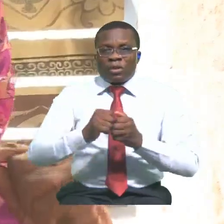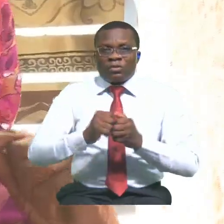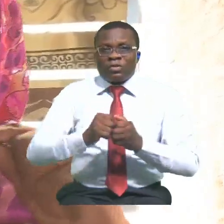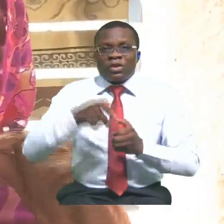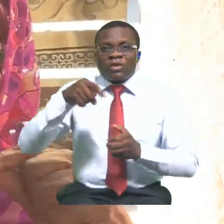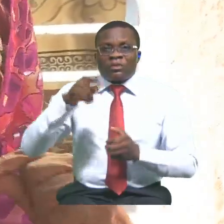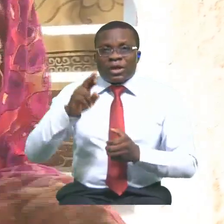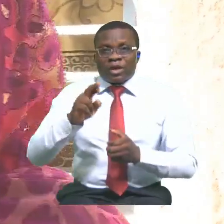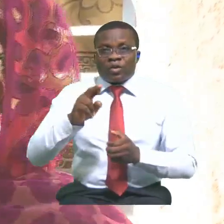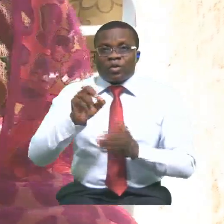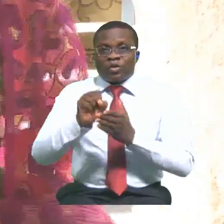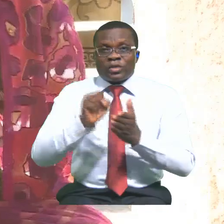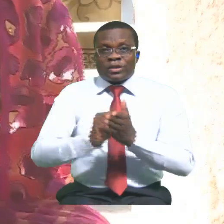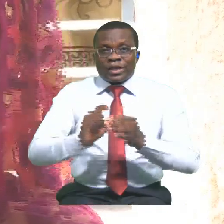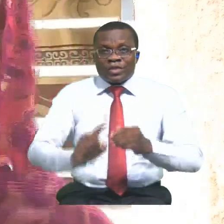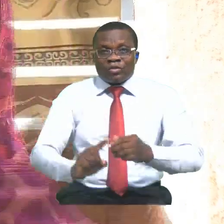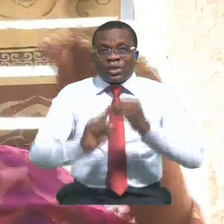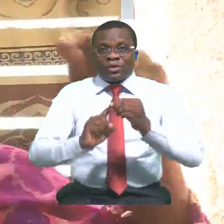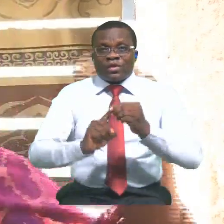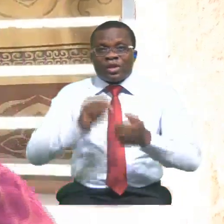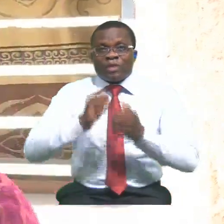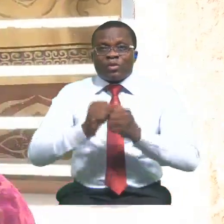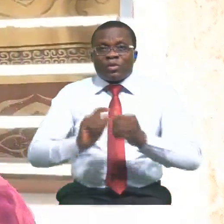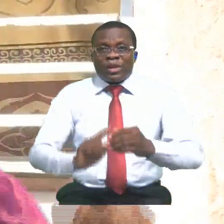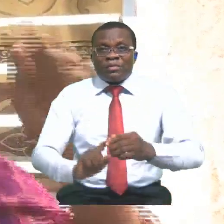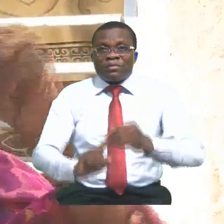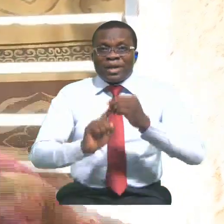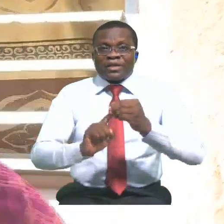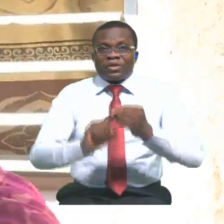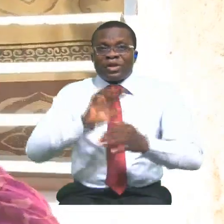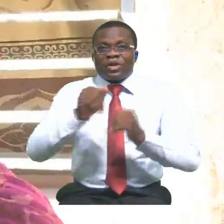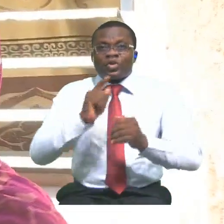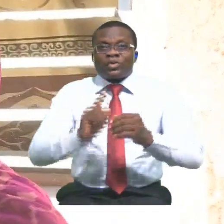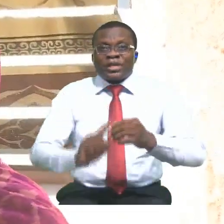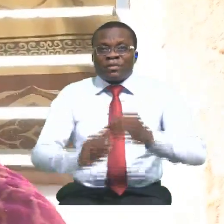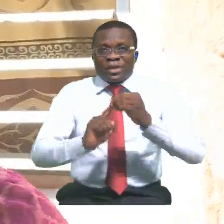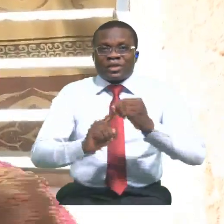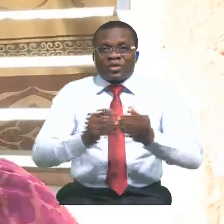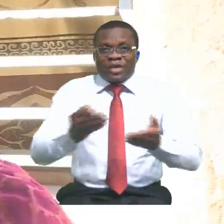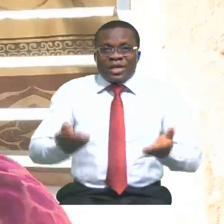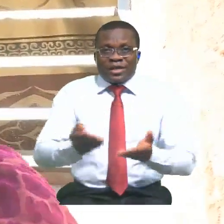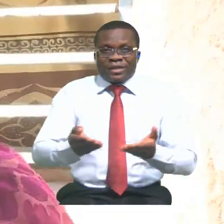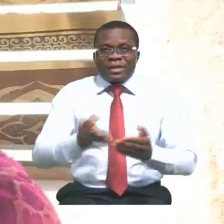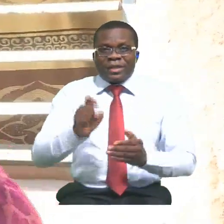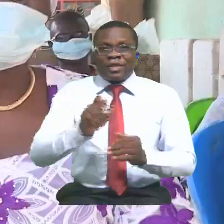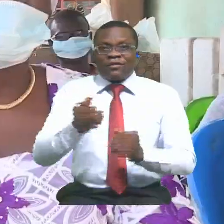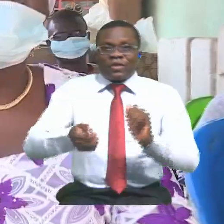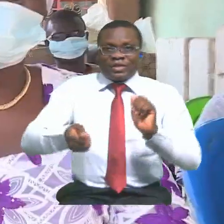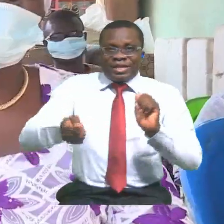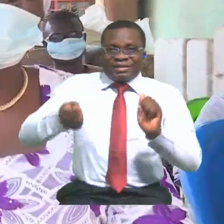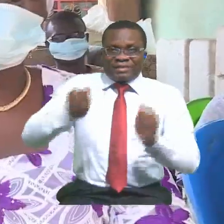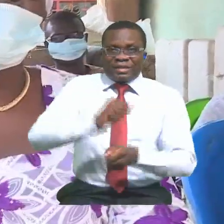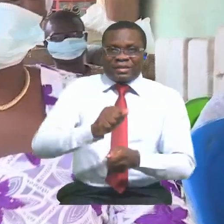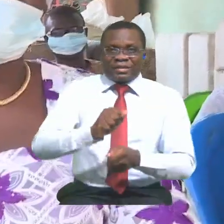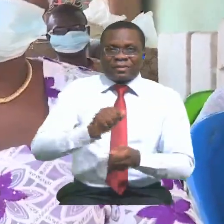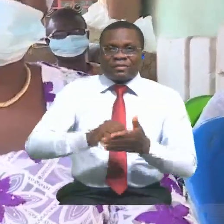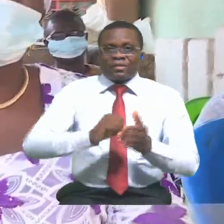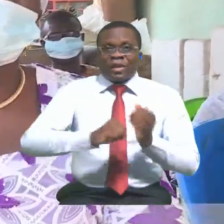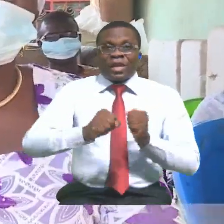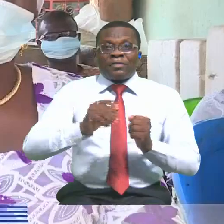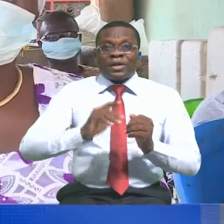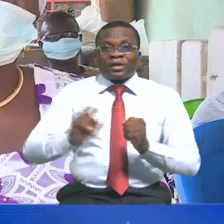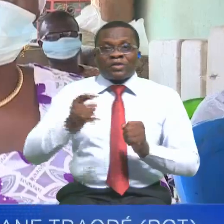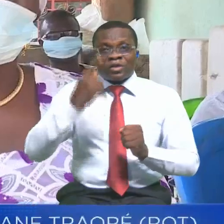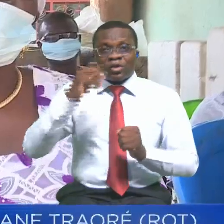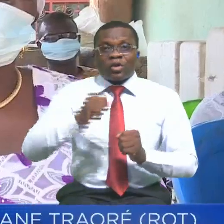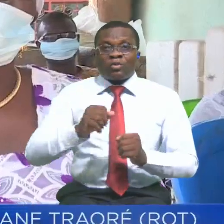Parako, statut particulier, problème particulier, tout est particulier chez nous. Il faut que ça change. Cette campagne de sensibilisation pour